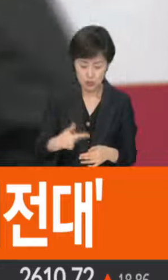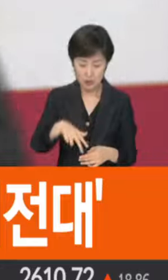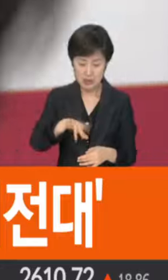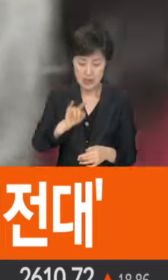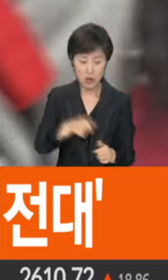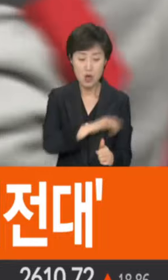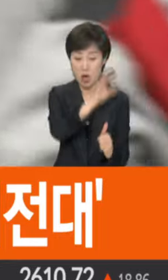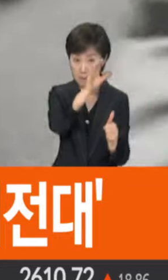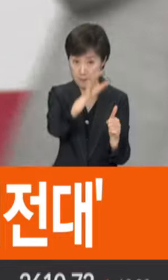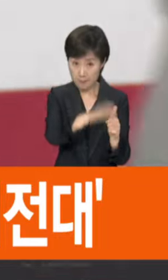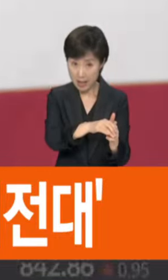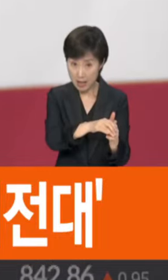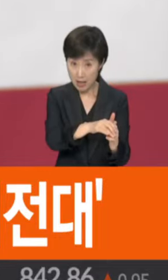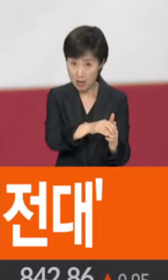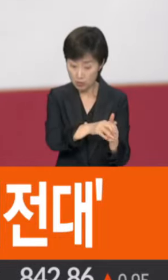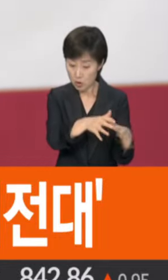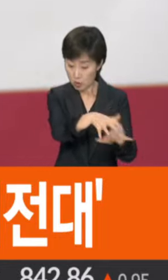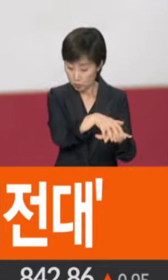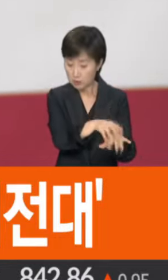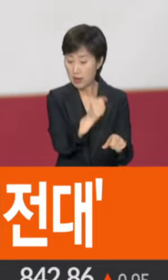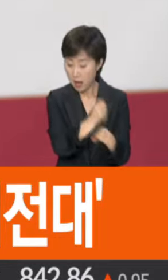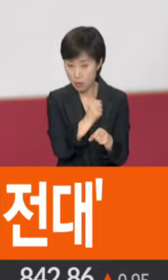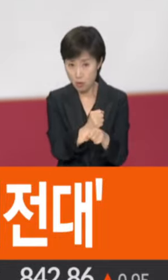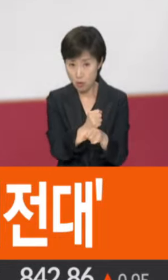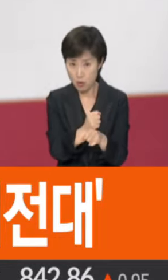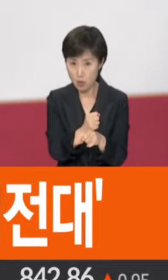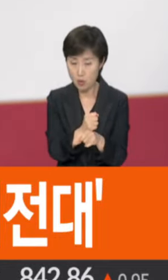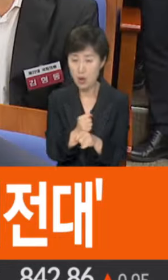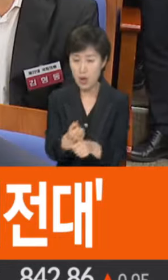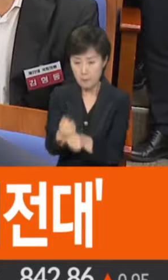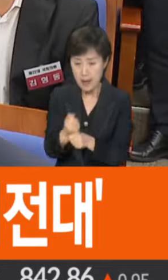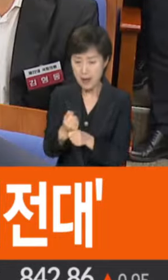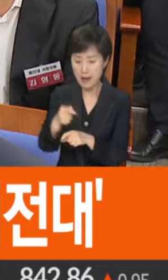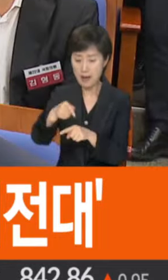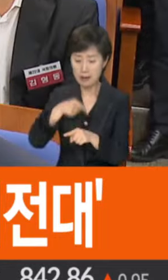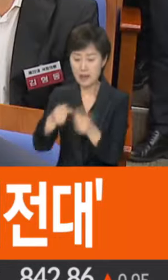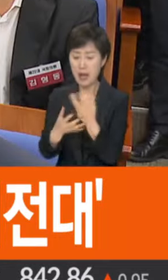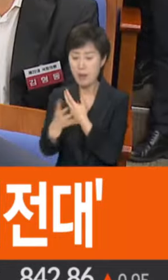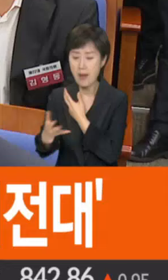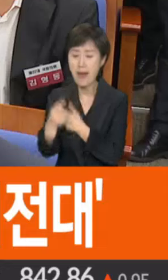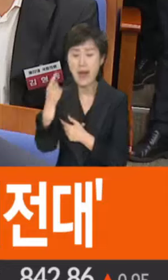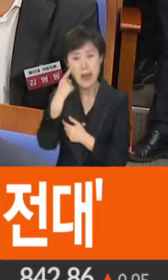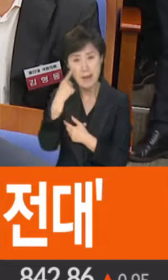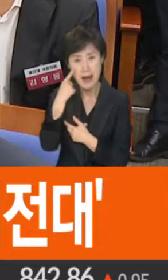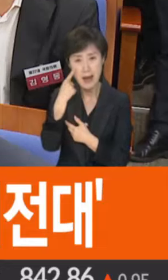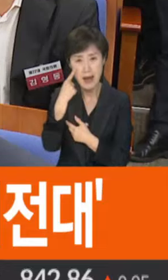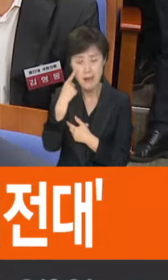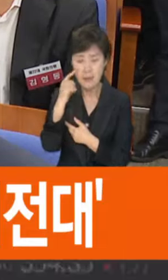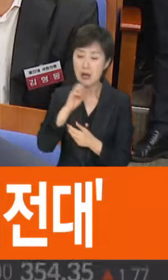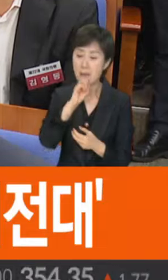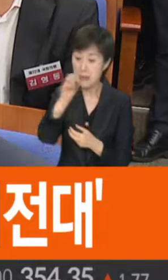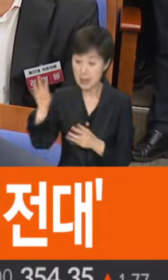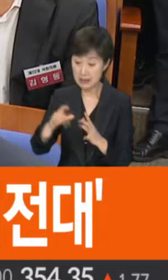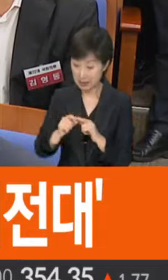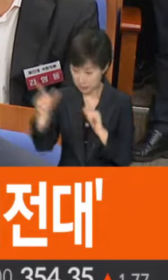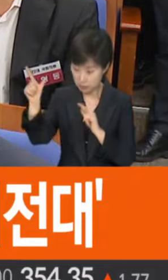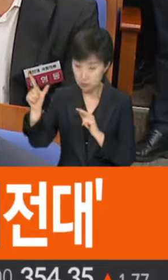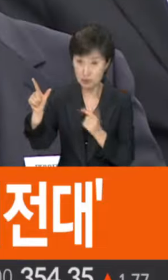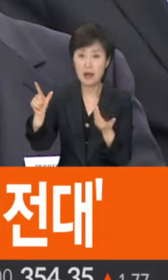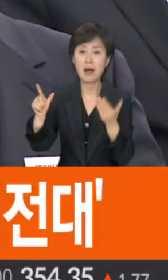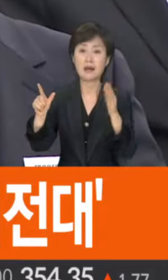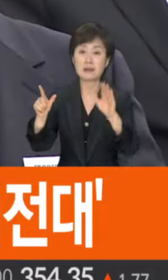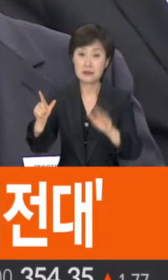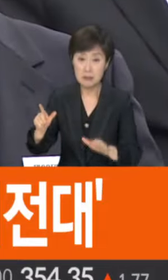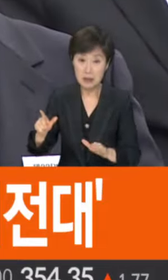비대위원장으로 하는 실무형 비대위를 꾸리고 조기 전당대회로 당을 정상화 하자는게 당선인 다수 의견인데